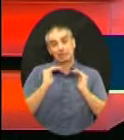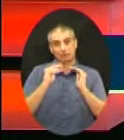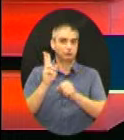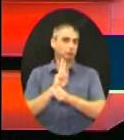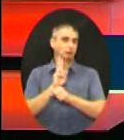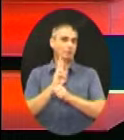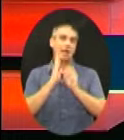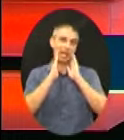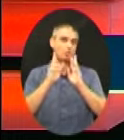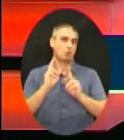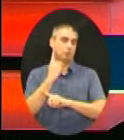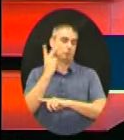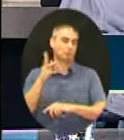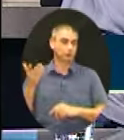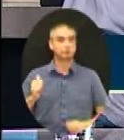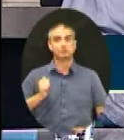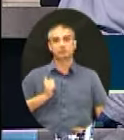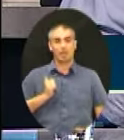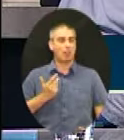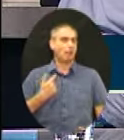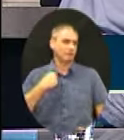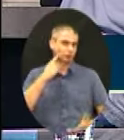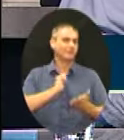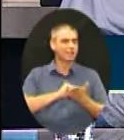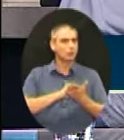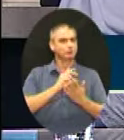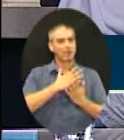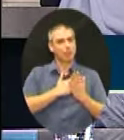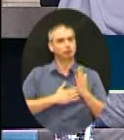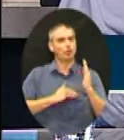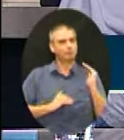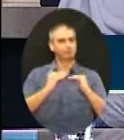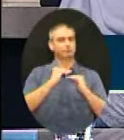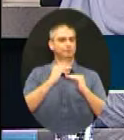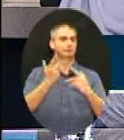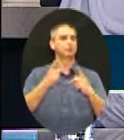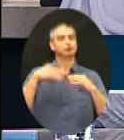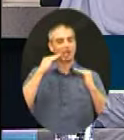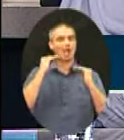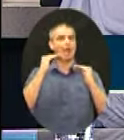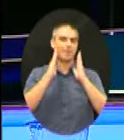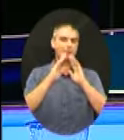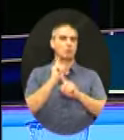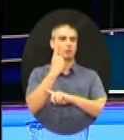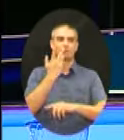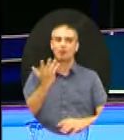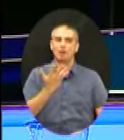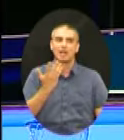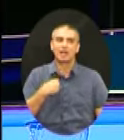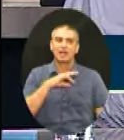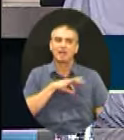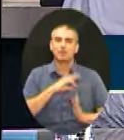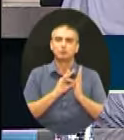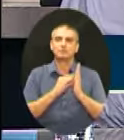שומר על אמון צהל אני חושב שהעיתונות צריכה לשאוף לזה שיהיה ר שתהייה רמת אמון גבוה אק איך הרווחנו את